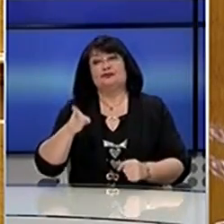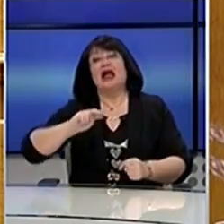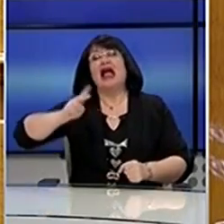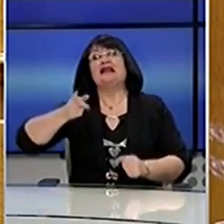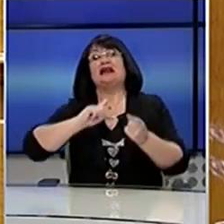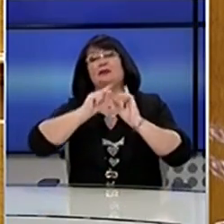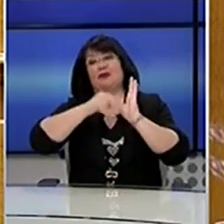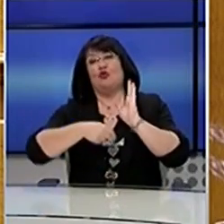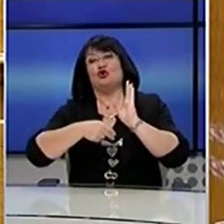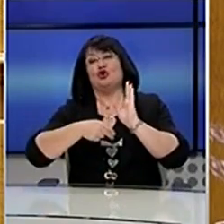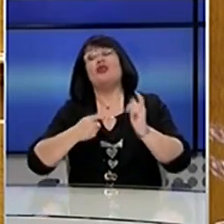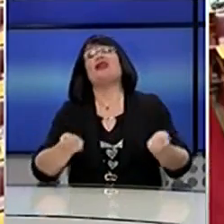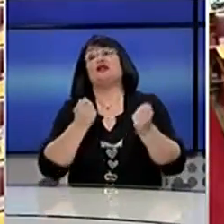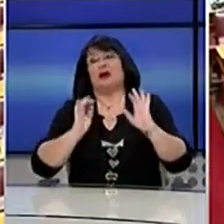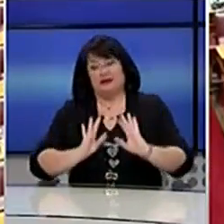αντιμνημόνιο.